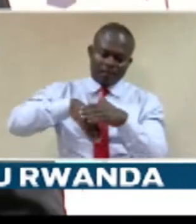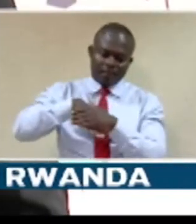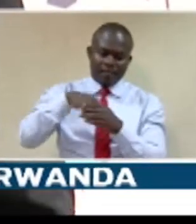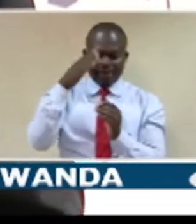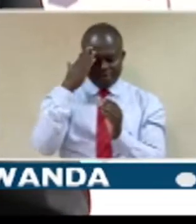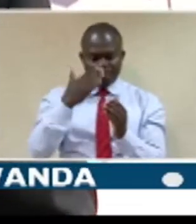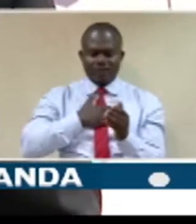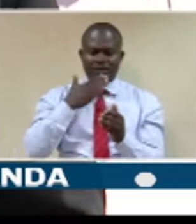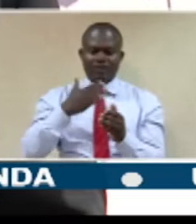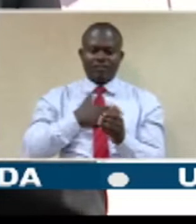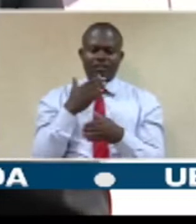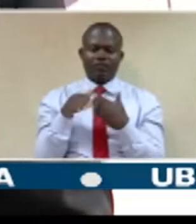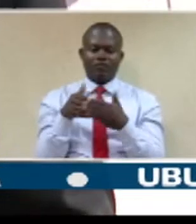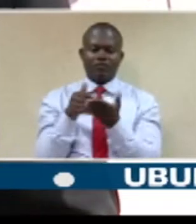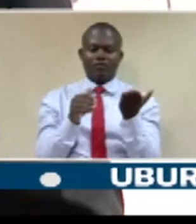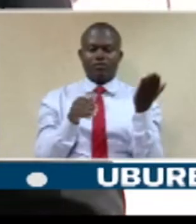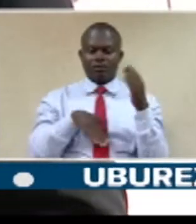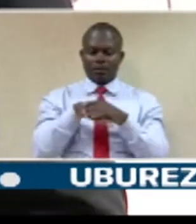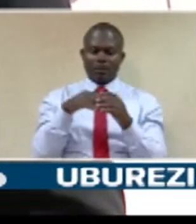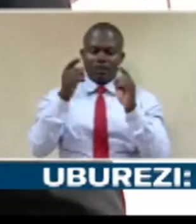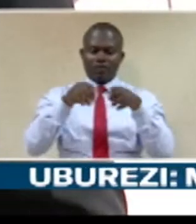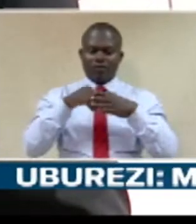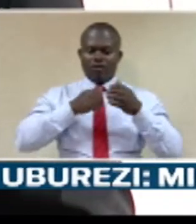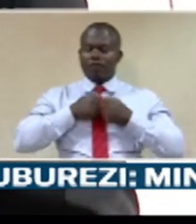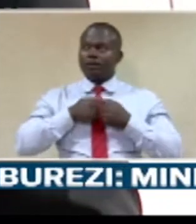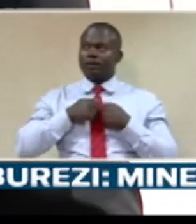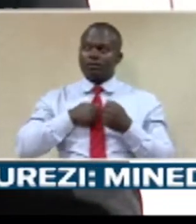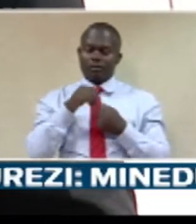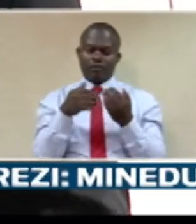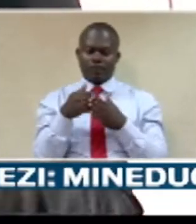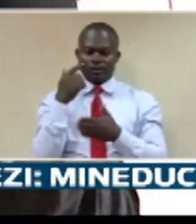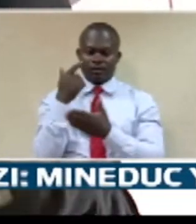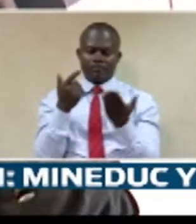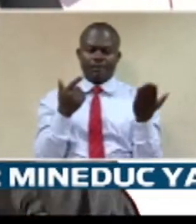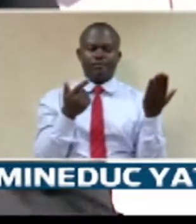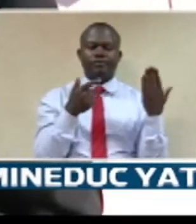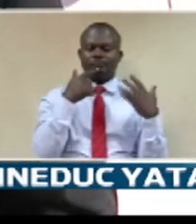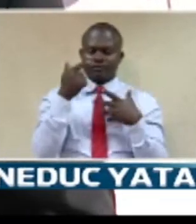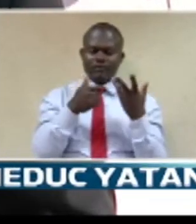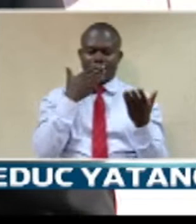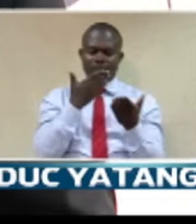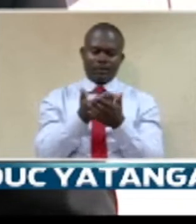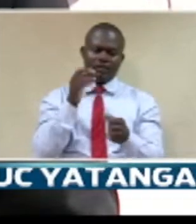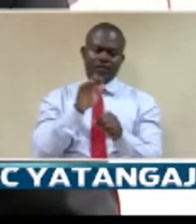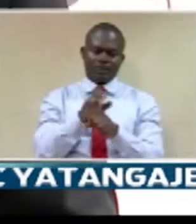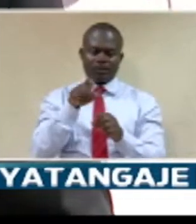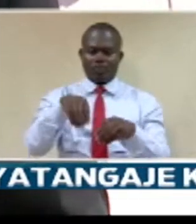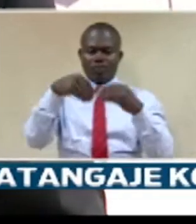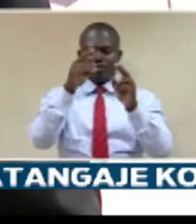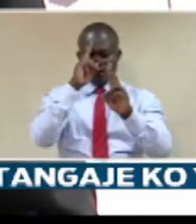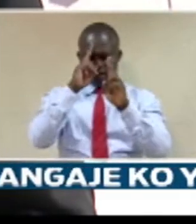muzi ibyishimo umupira uzanira abanyarwanda. So ni product nini cyane tugomba guha agaciro. Niyo